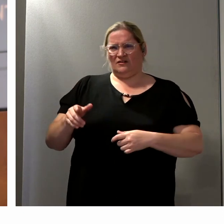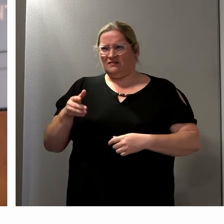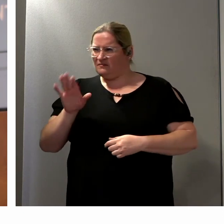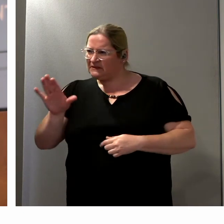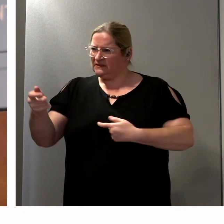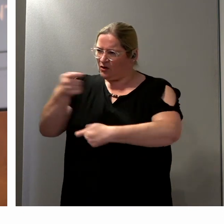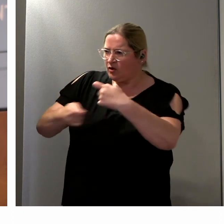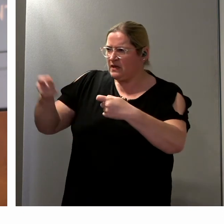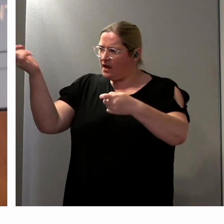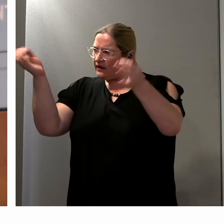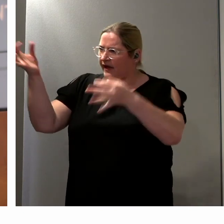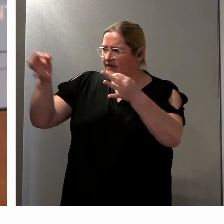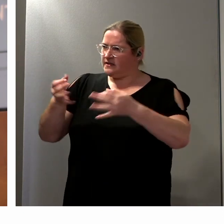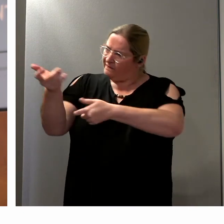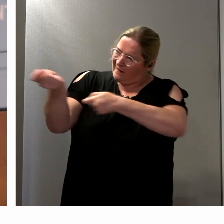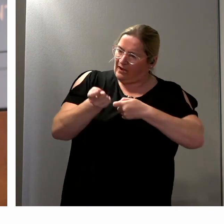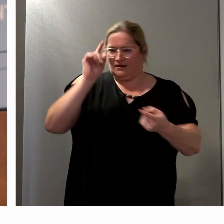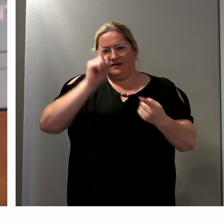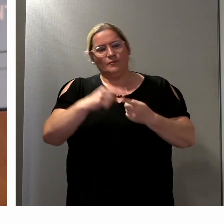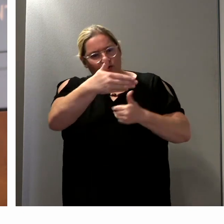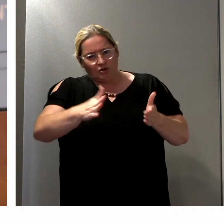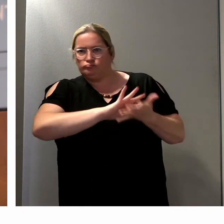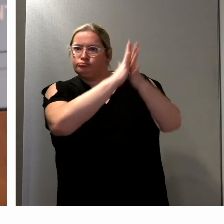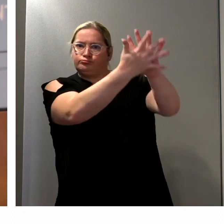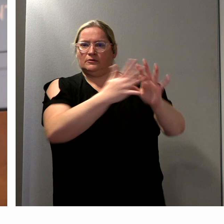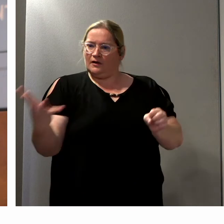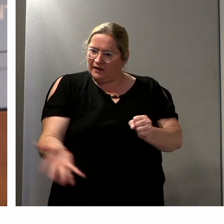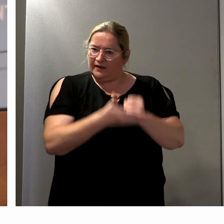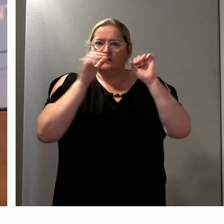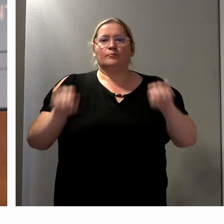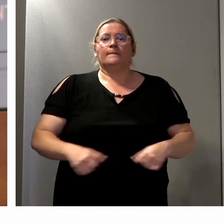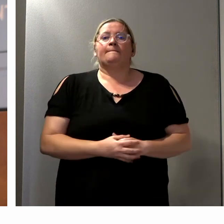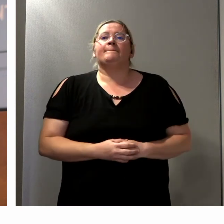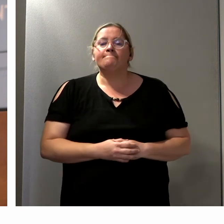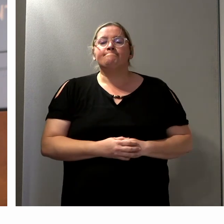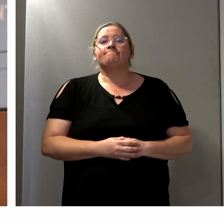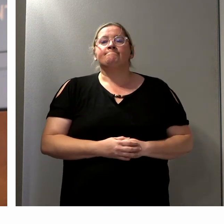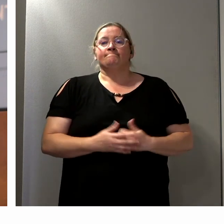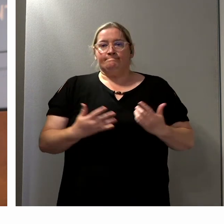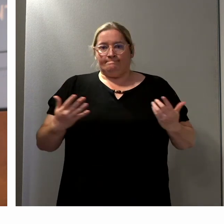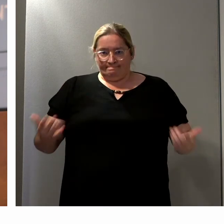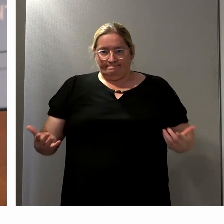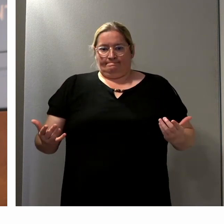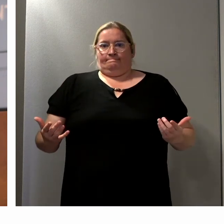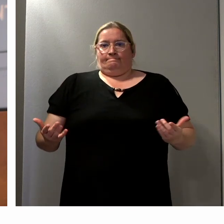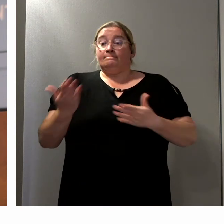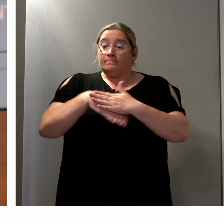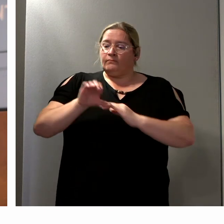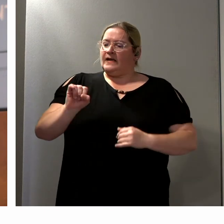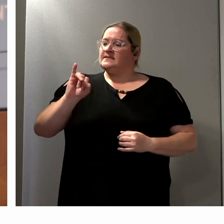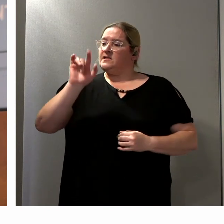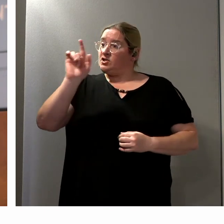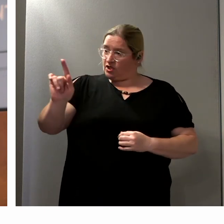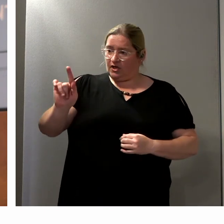économiques, créatifs sur ce champ-là. Donc, mais l'accessibilité, effectivement, au sein du